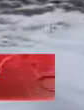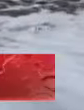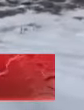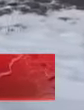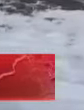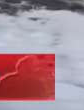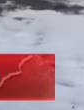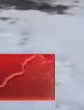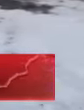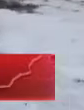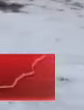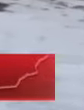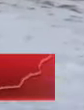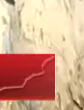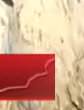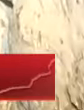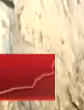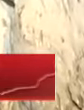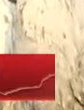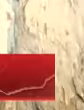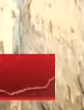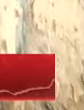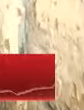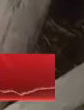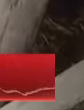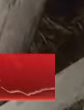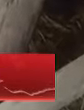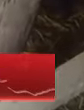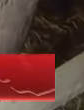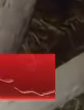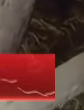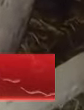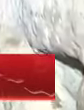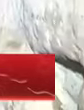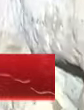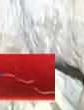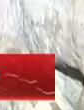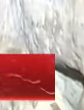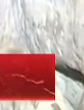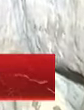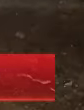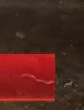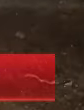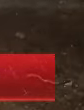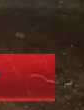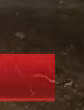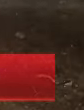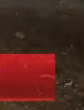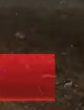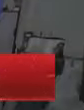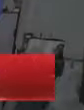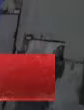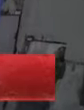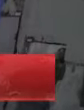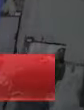Қарағанды облысында 4 ауыл карантинге жабылды. Мал ауруы өршіп тұр. Төрт түлікке төнген қандай дерт, өңірде